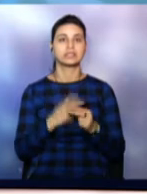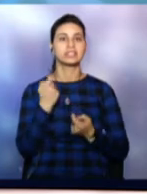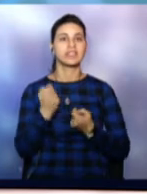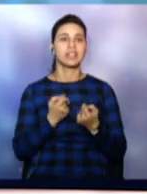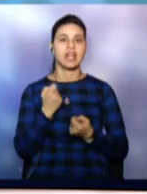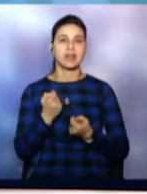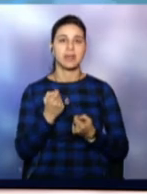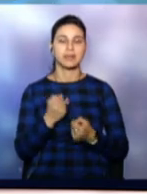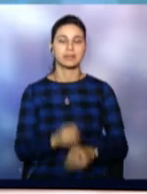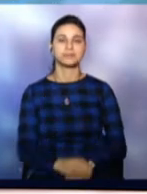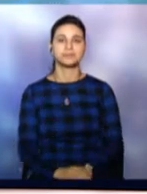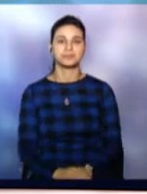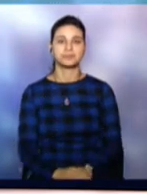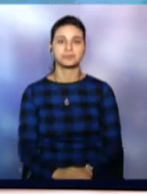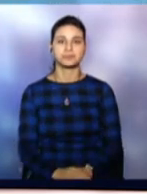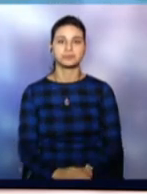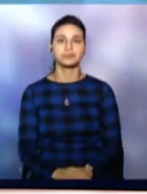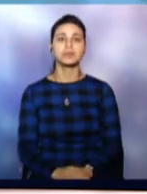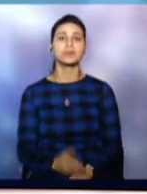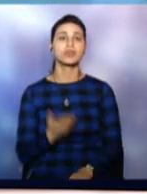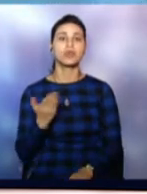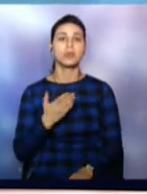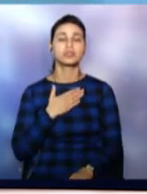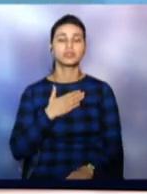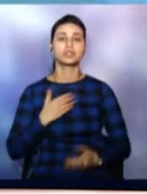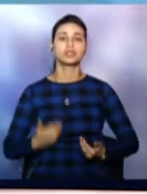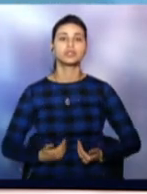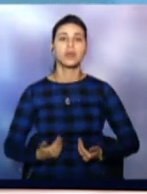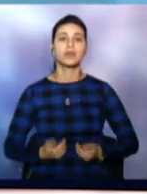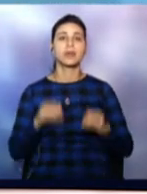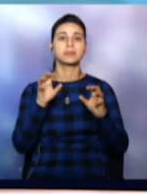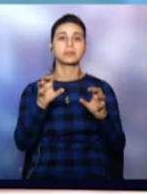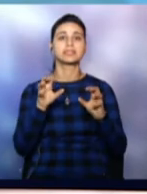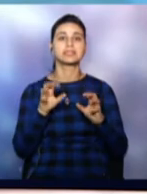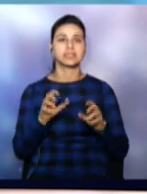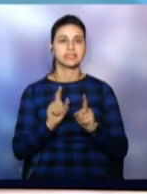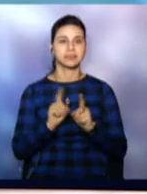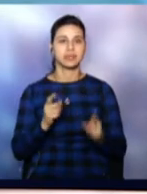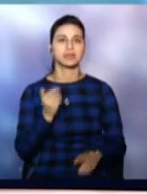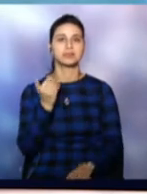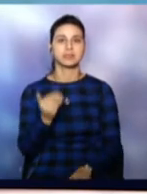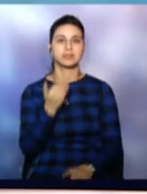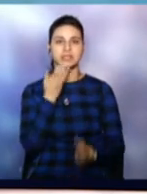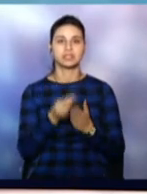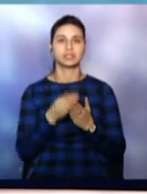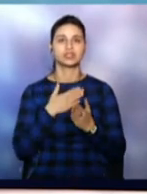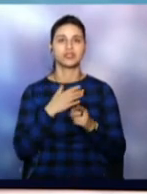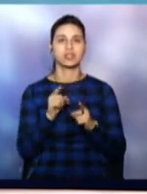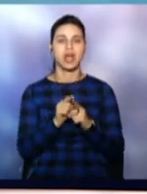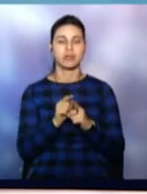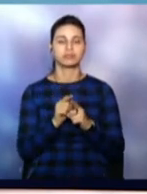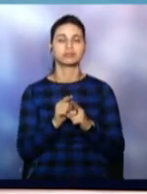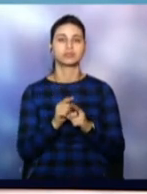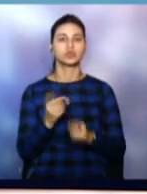ნივთიერებები, რომელიც პრაქტიკულად ჩვენი ცხოვრების წესის შემადგენელი ნაწილია, ჩვენი გარკვეული